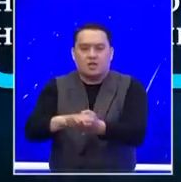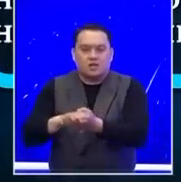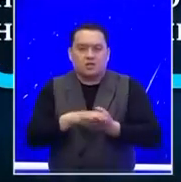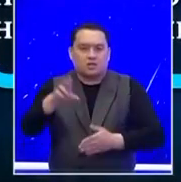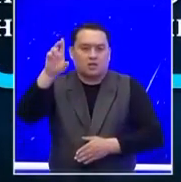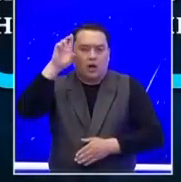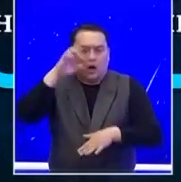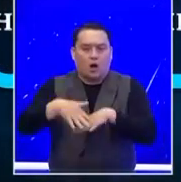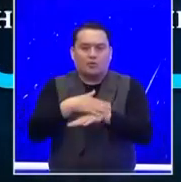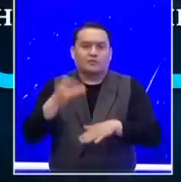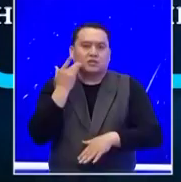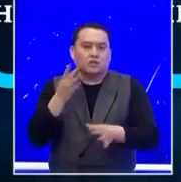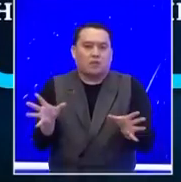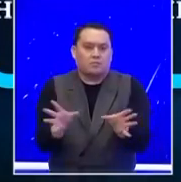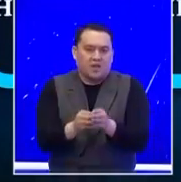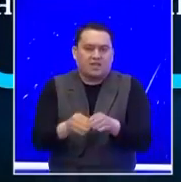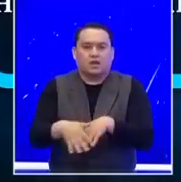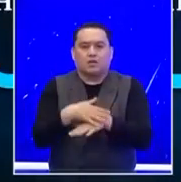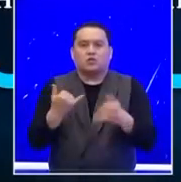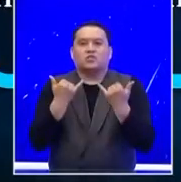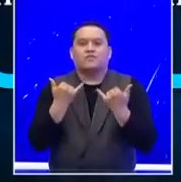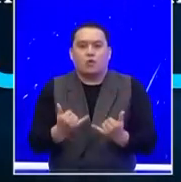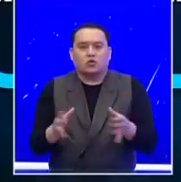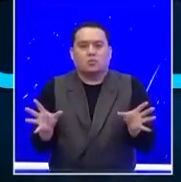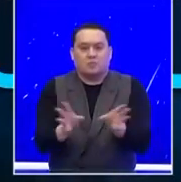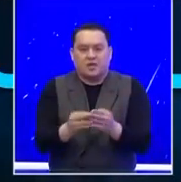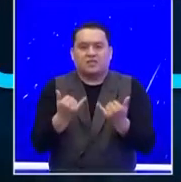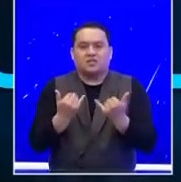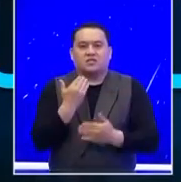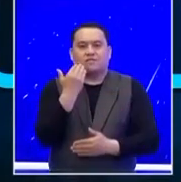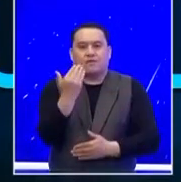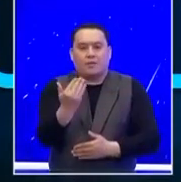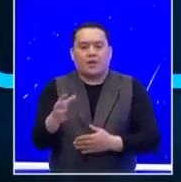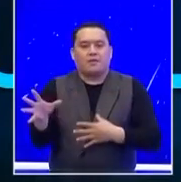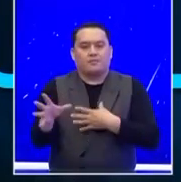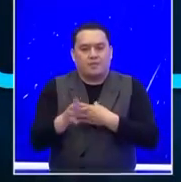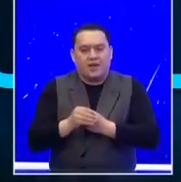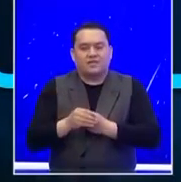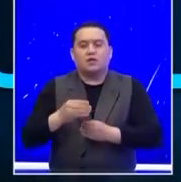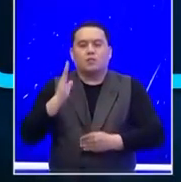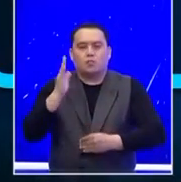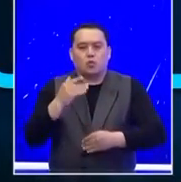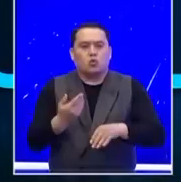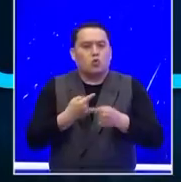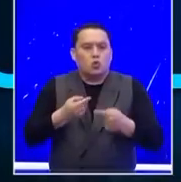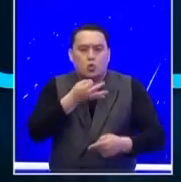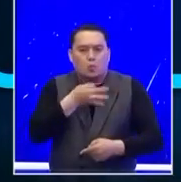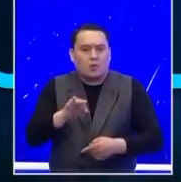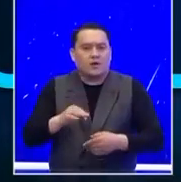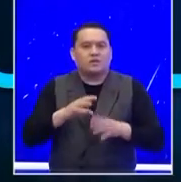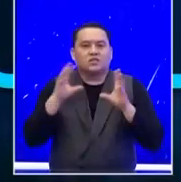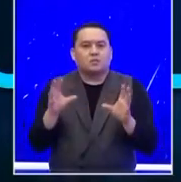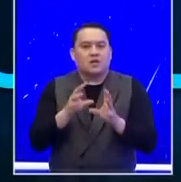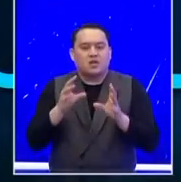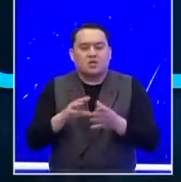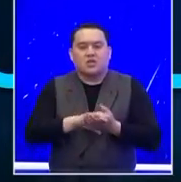сплоченный народ. Я всегда был вместе с народом, и сегодня я вместе с вами. Мы вместе, не сгибаясь перед трудностями, сбережем